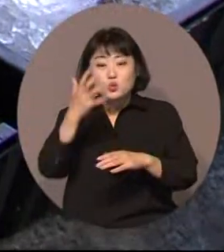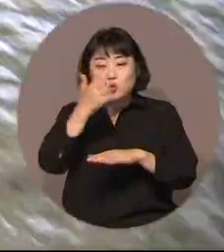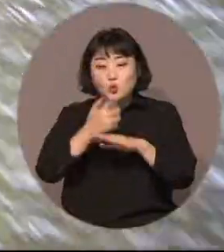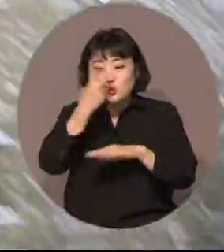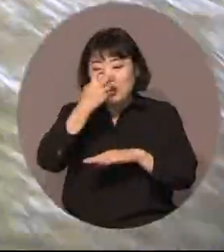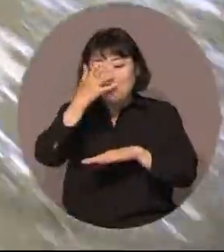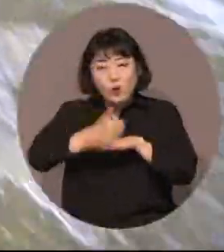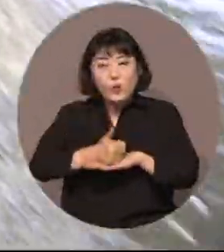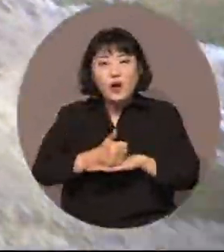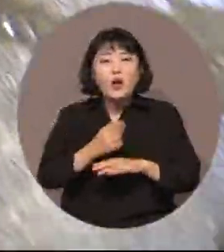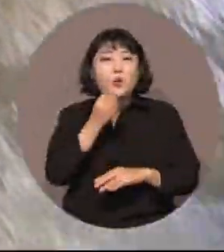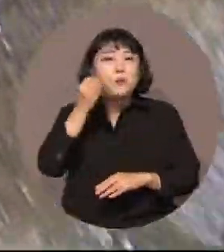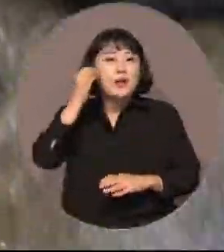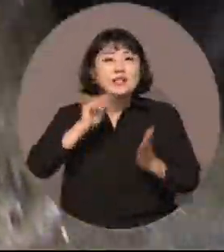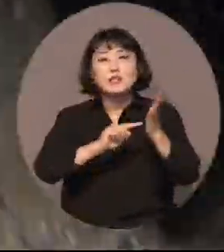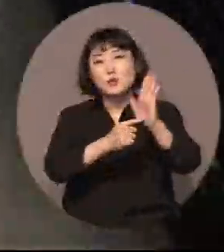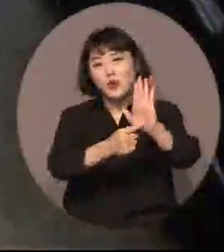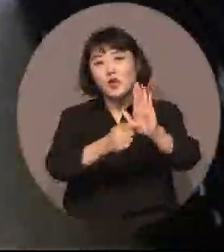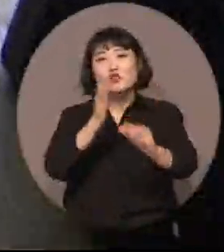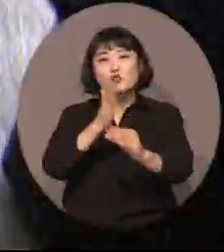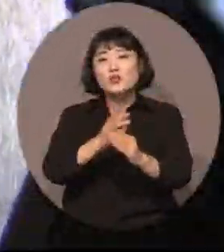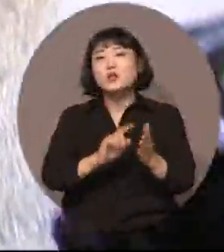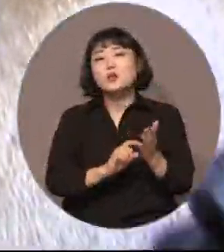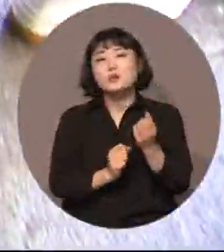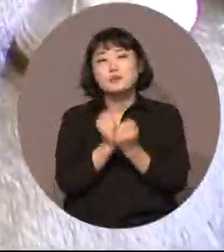정기적으로 공개하고 있다고 덧붙였습니다